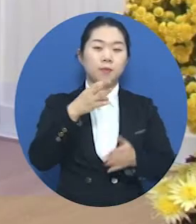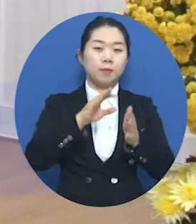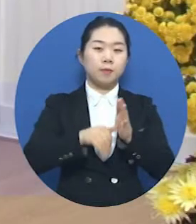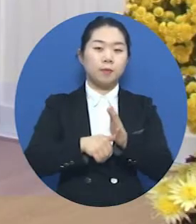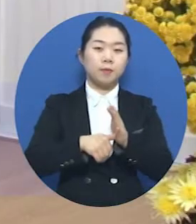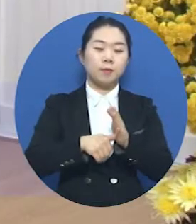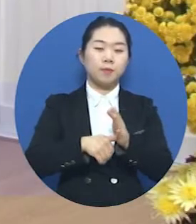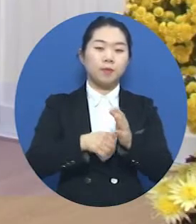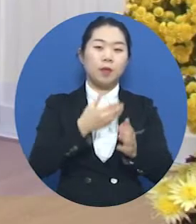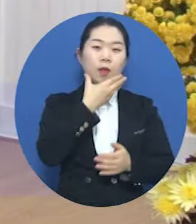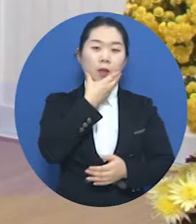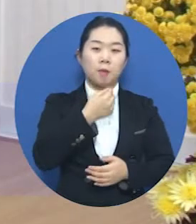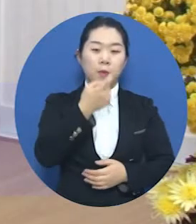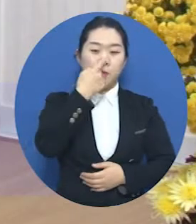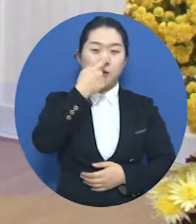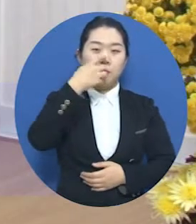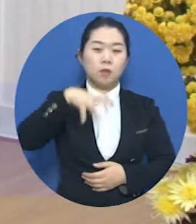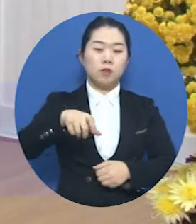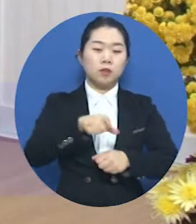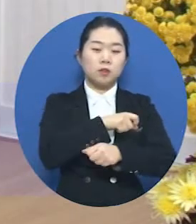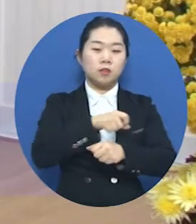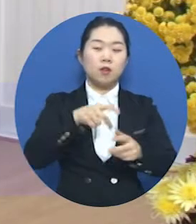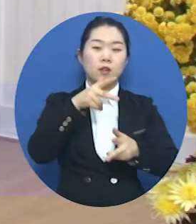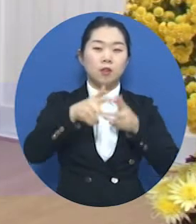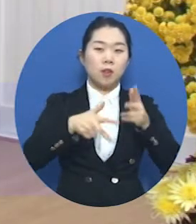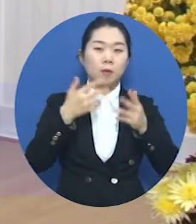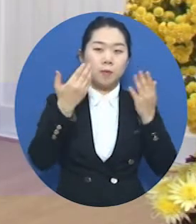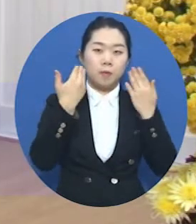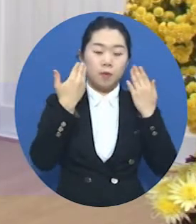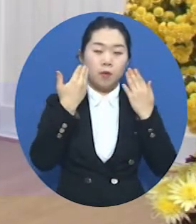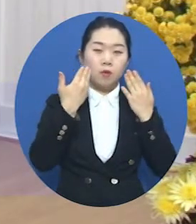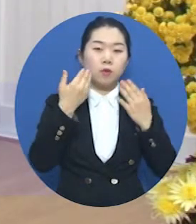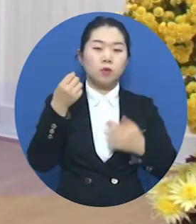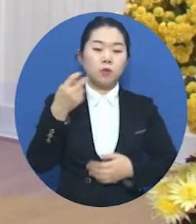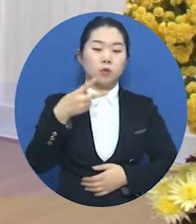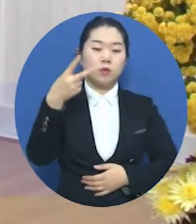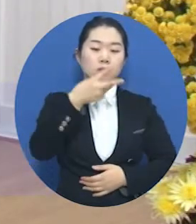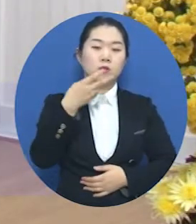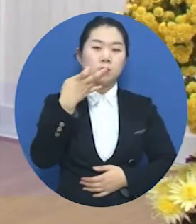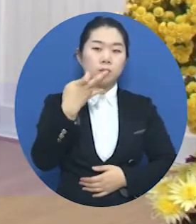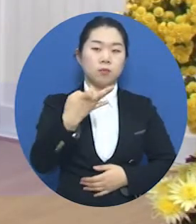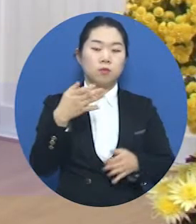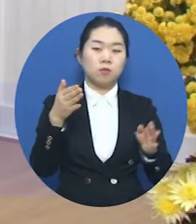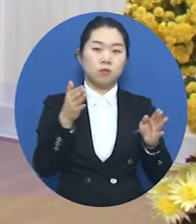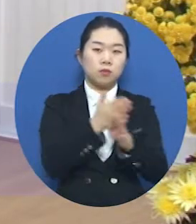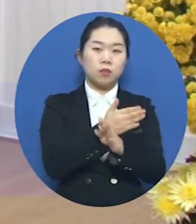본교는 2013학년도에 행복배움터 특성화 사업학교와